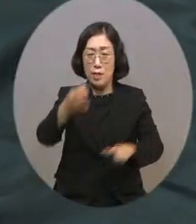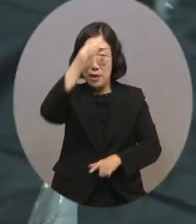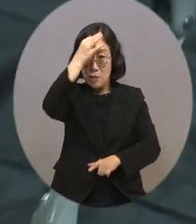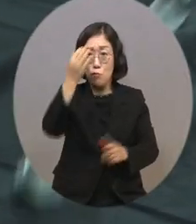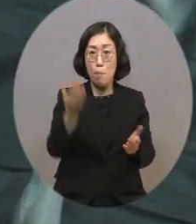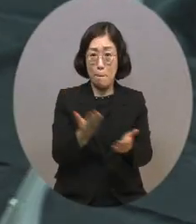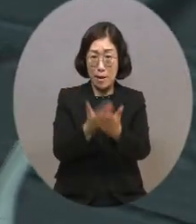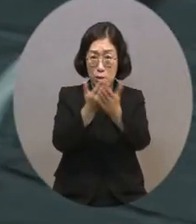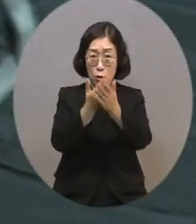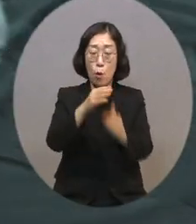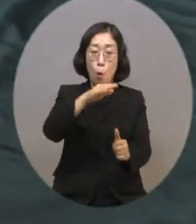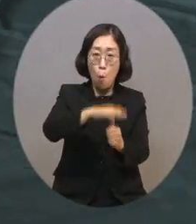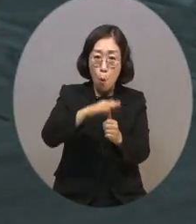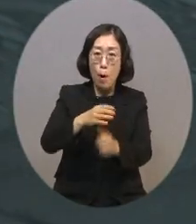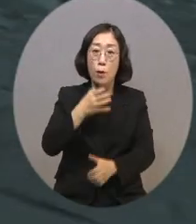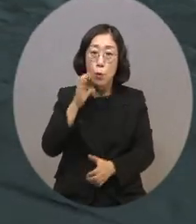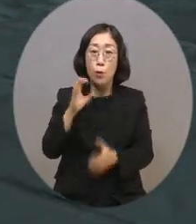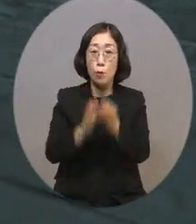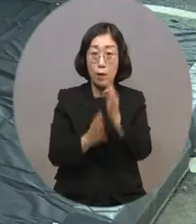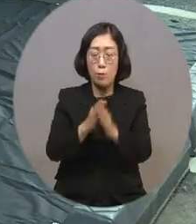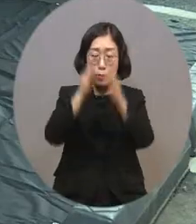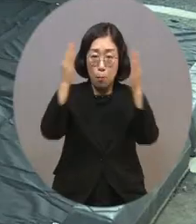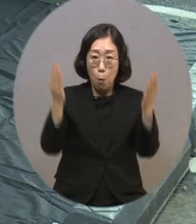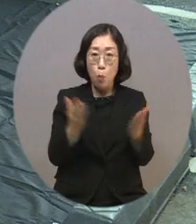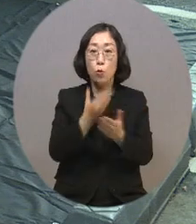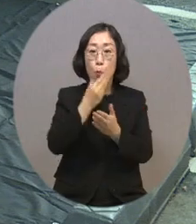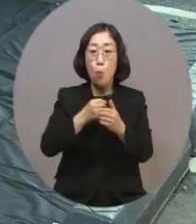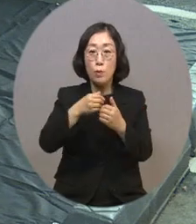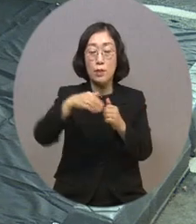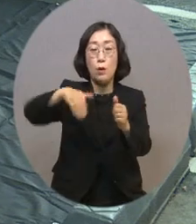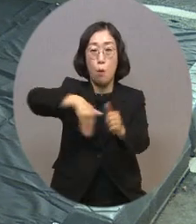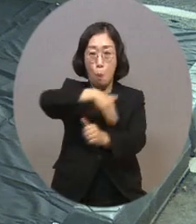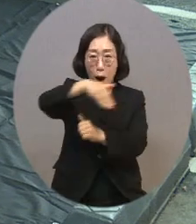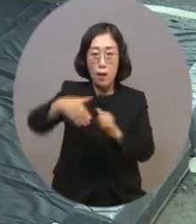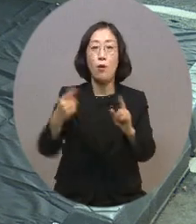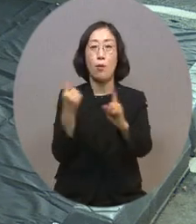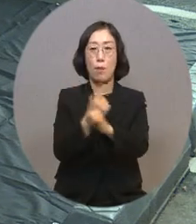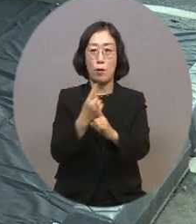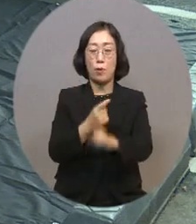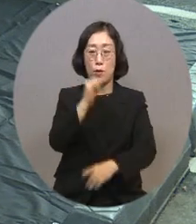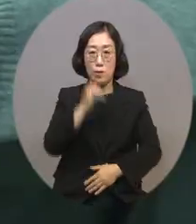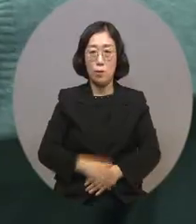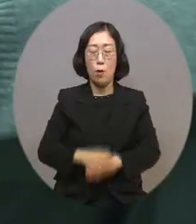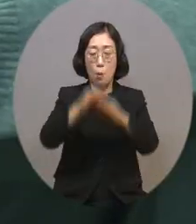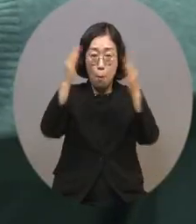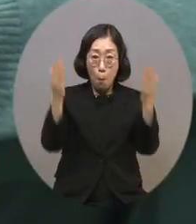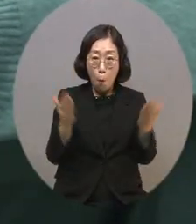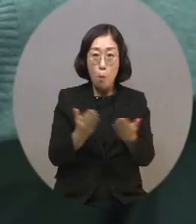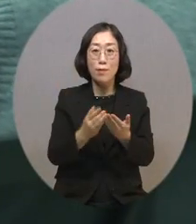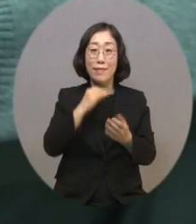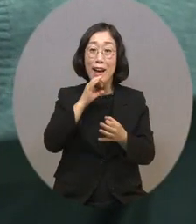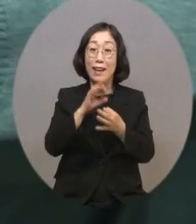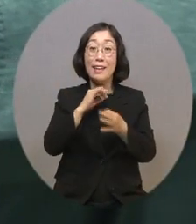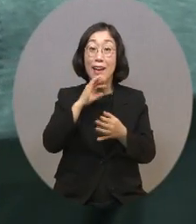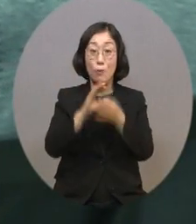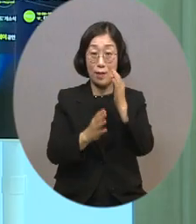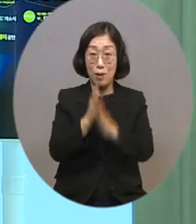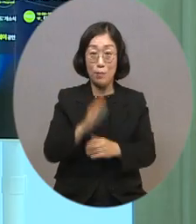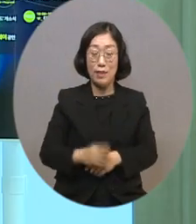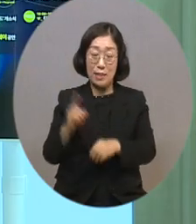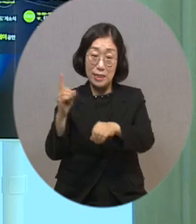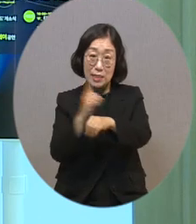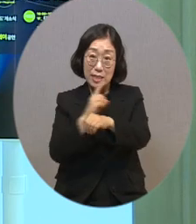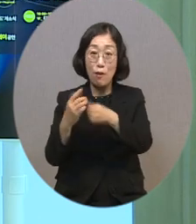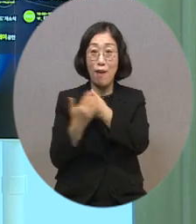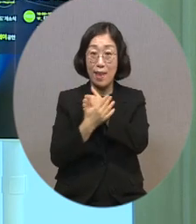사회 아이들부터 노인의 복지 환경도 맞춰 변화하고 있는데요. 모든 세대가 소외받지 않는 디지털 혜택을